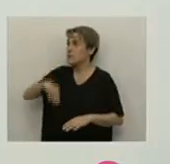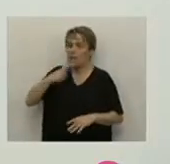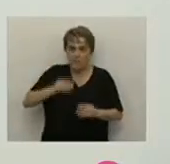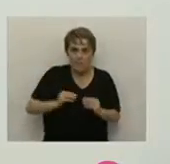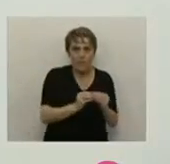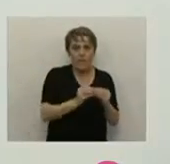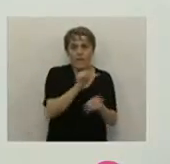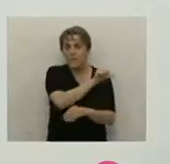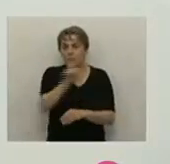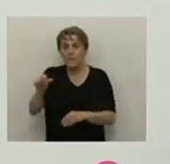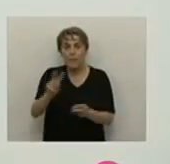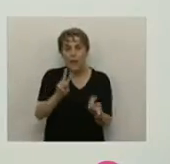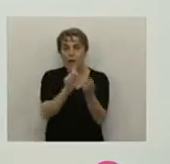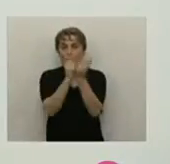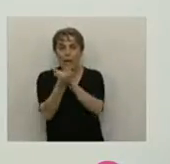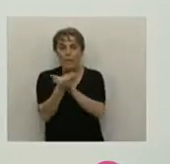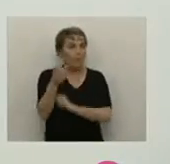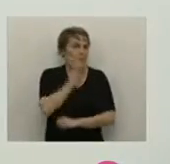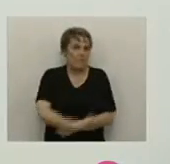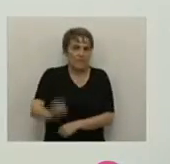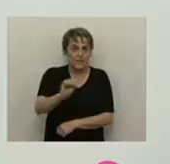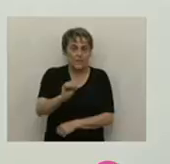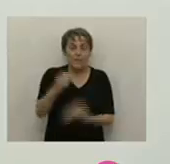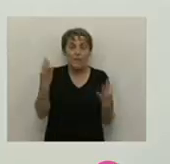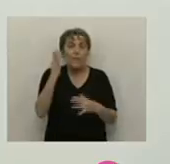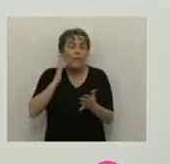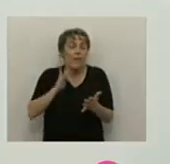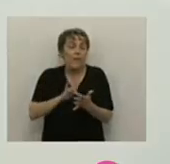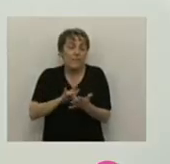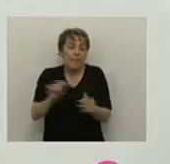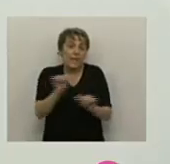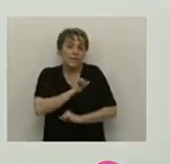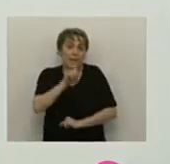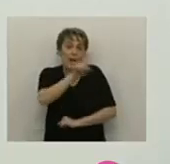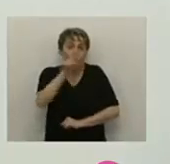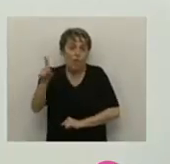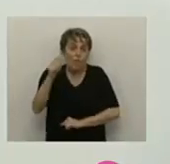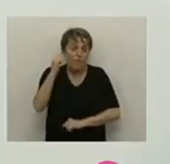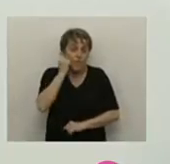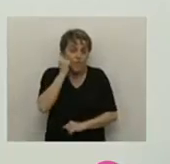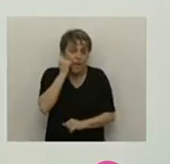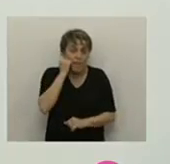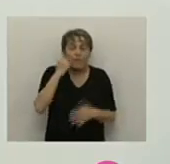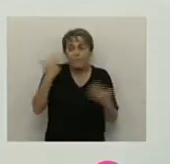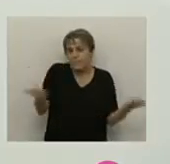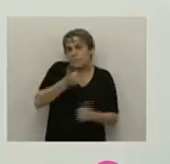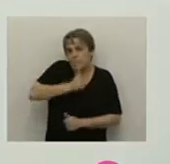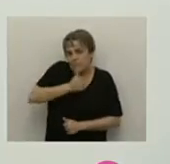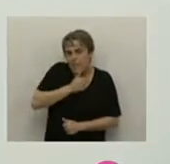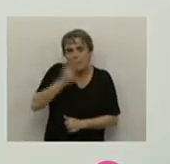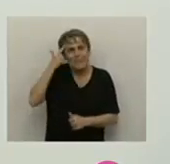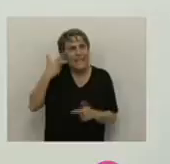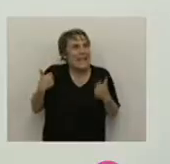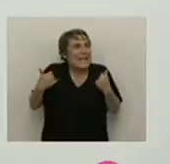possible fer-ho entre setmana, fantàstic. Si hem d'esperar dia 11 de maig, esperarem 4 dies més. No se tracta d'una carrera per fer via. Se tracta de